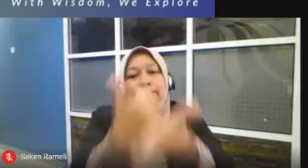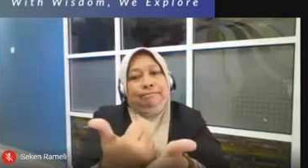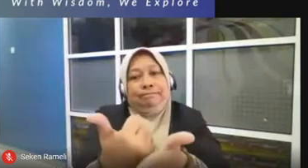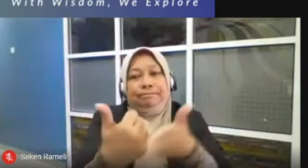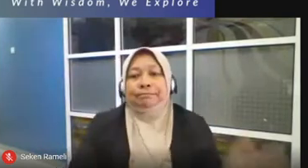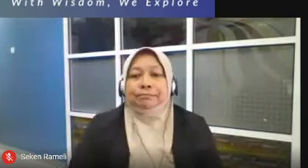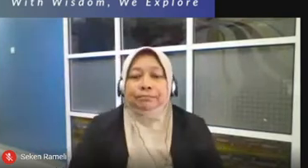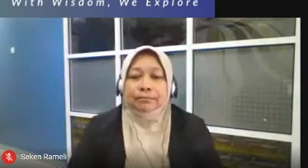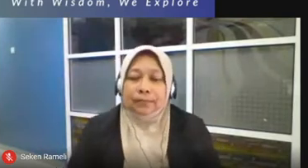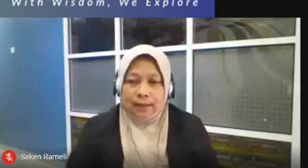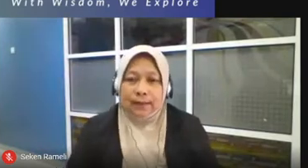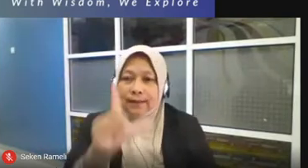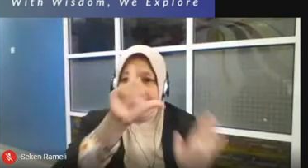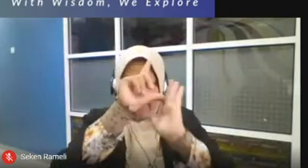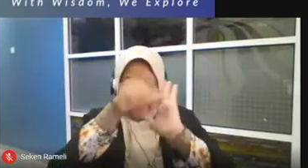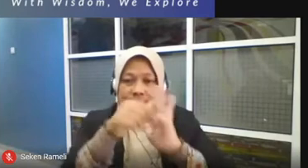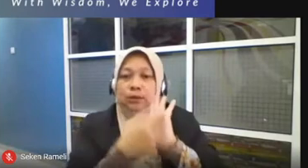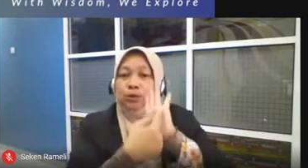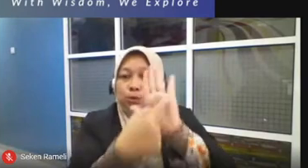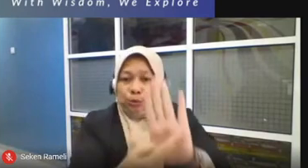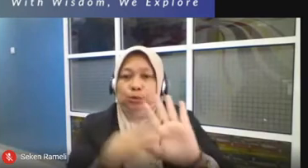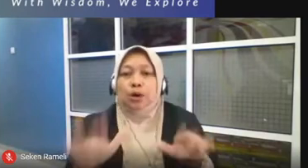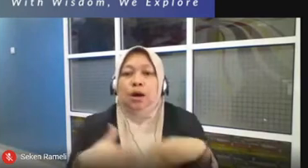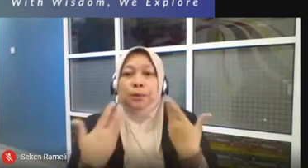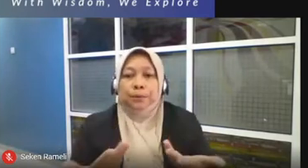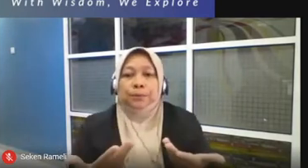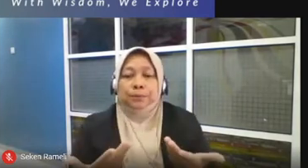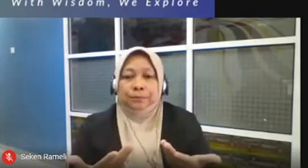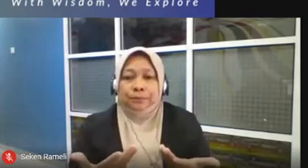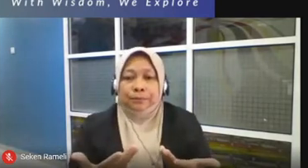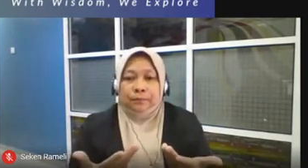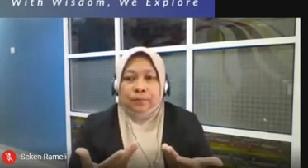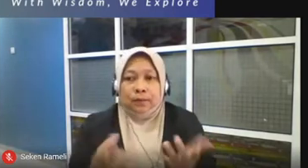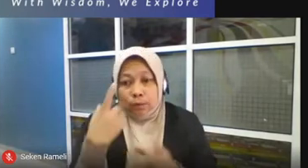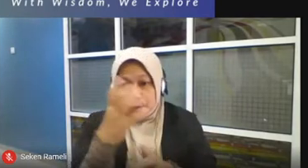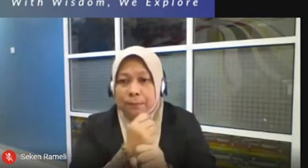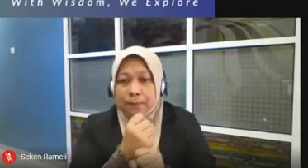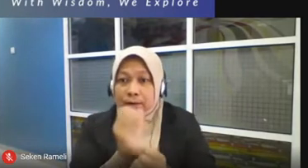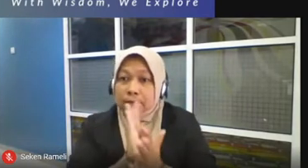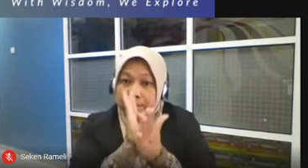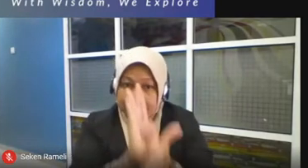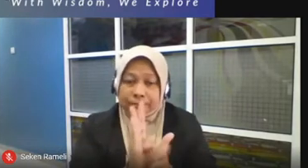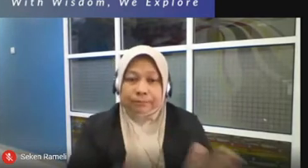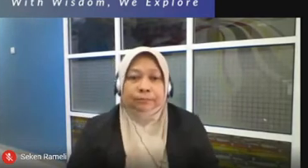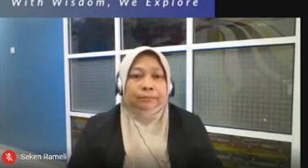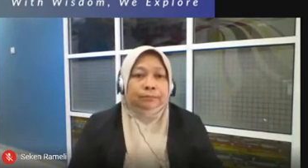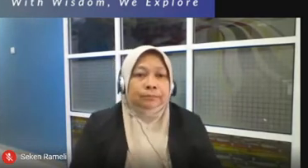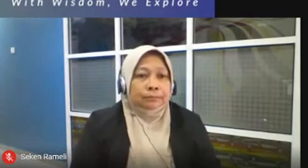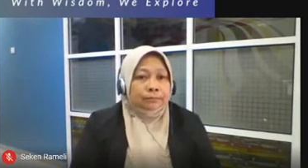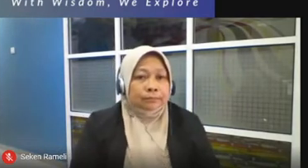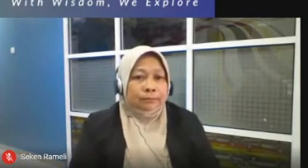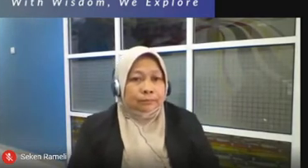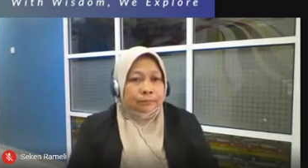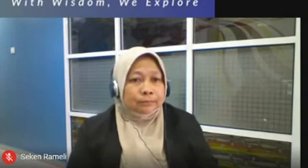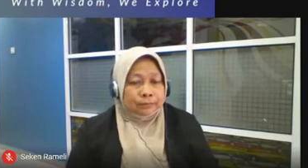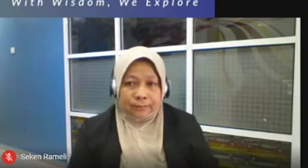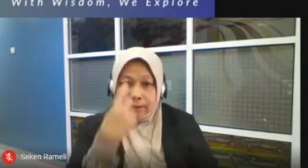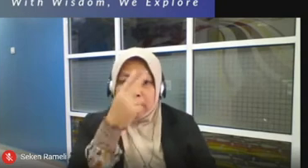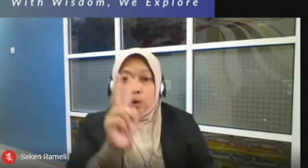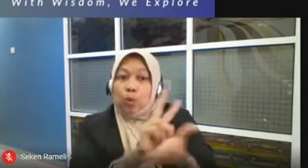Okey, kejap lagi saya akan tunjuk macam mana apa ni yang dikatakan untuk mendapatkan bantuan ya. Okey, kita tengok video ni